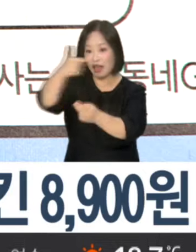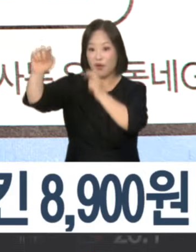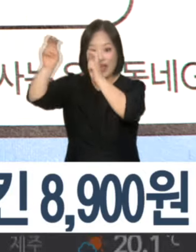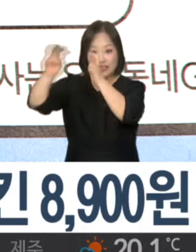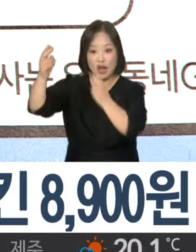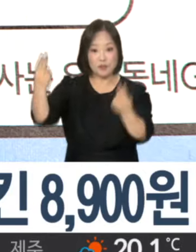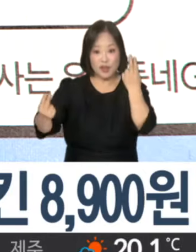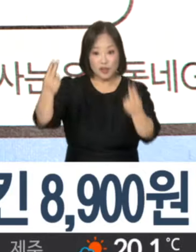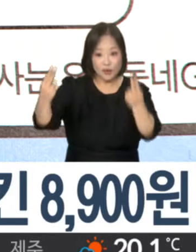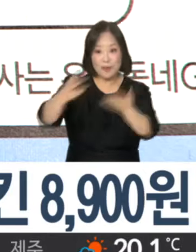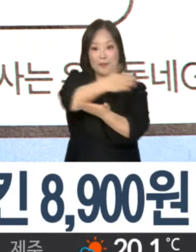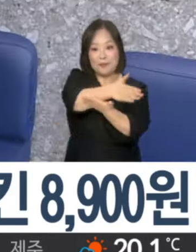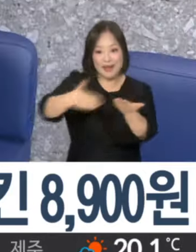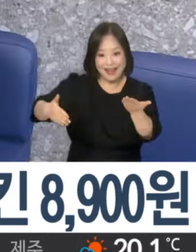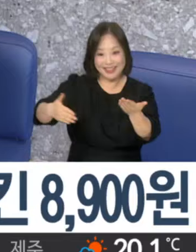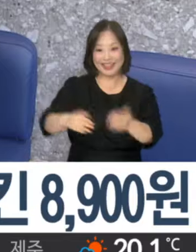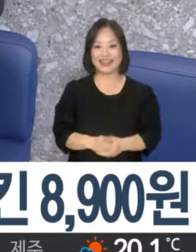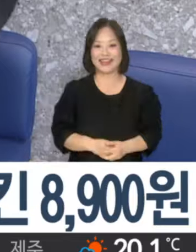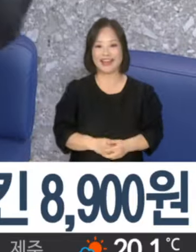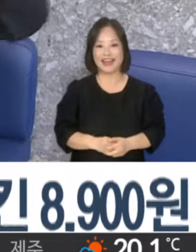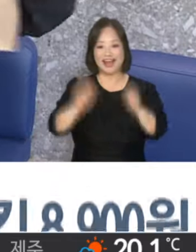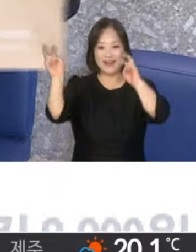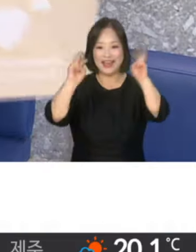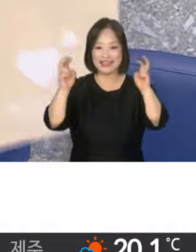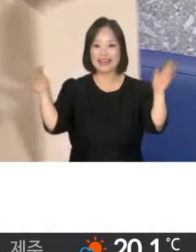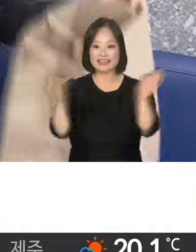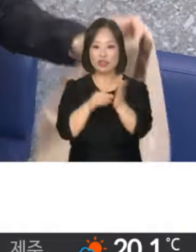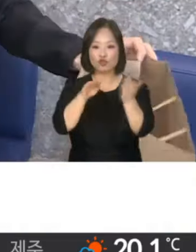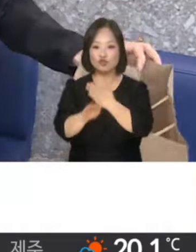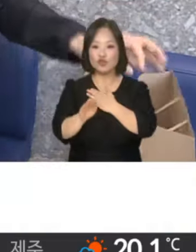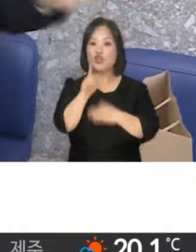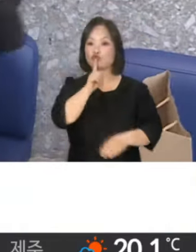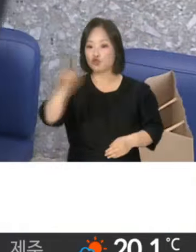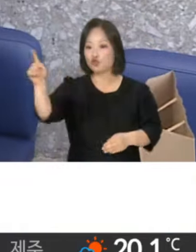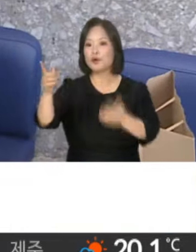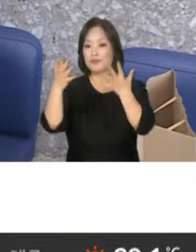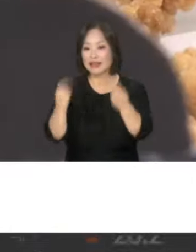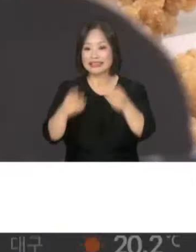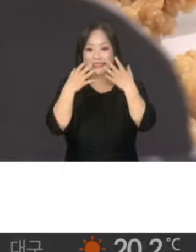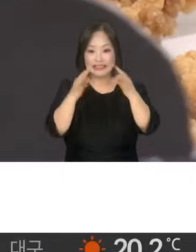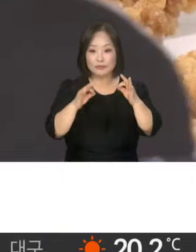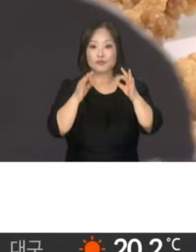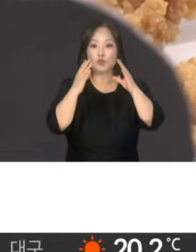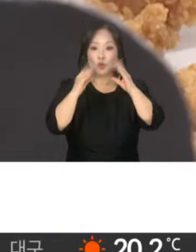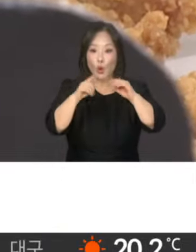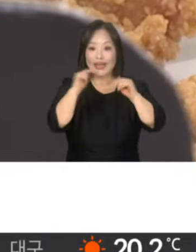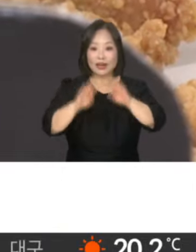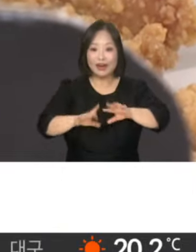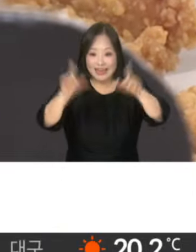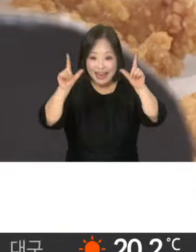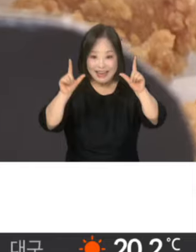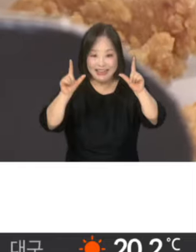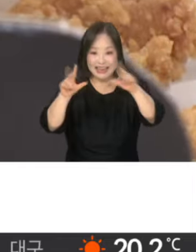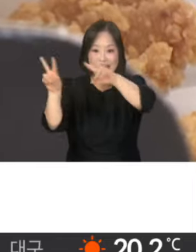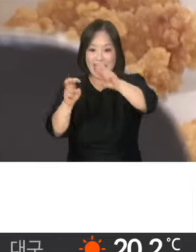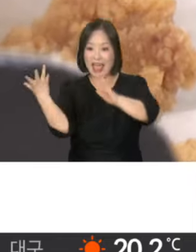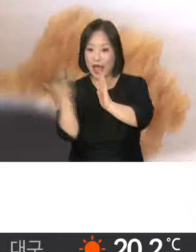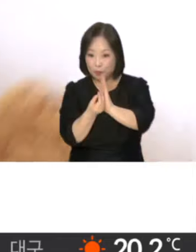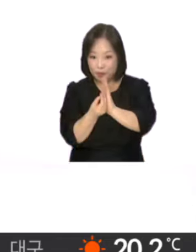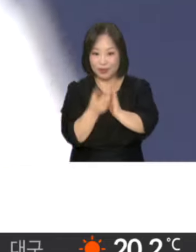비교하면 3분의 1 수준입니다. 퇴근 시간에 많이 주문을 해가시고 금토일 같은 경우에는 어플로 만 원 이하의